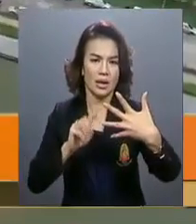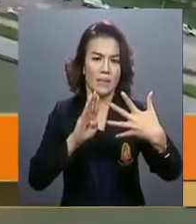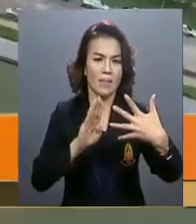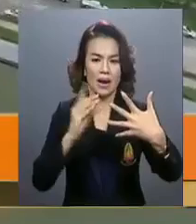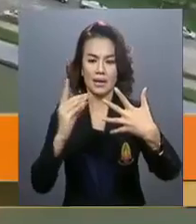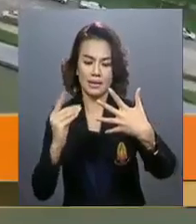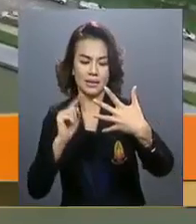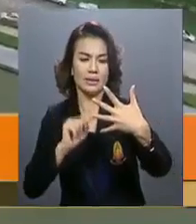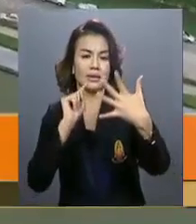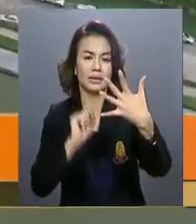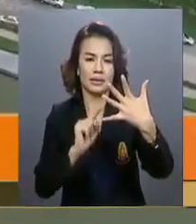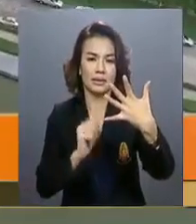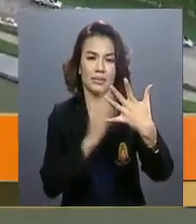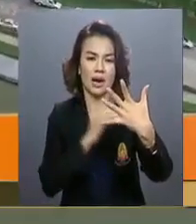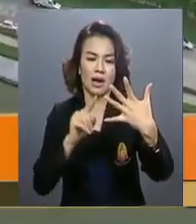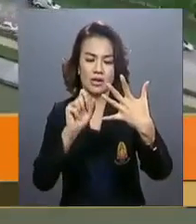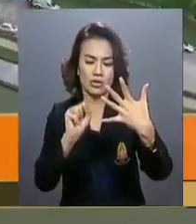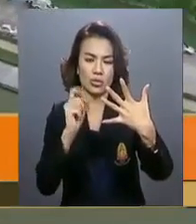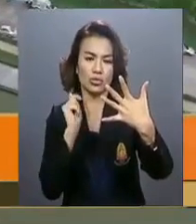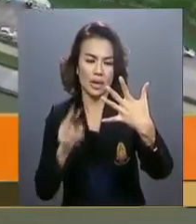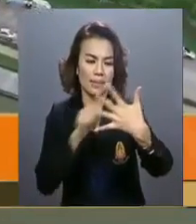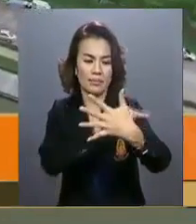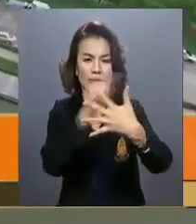นิสโกและพระสุธรรมสุธรรมโม